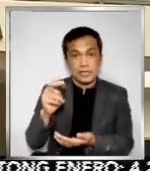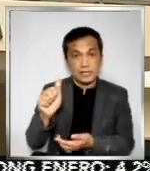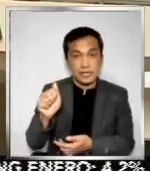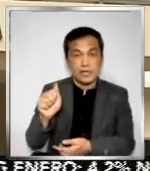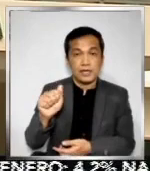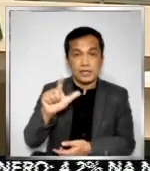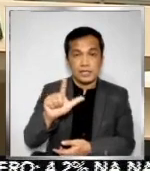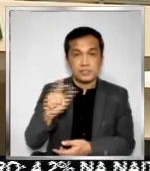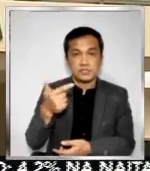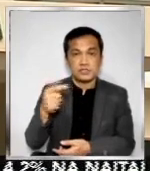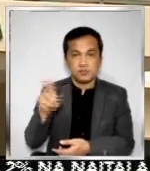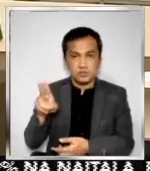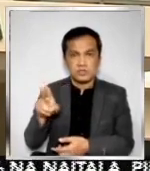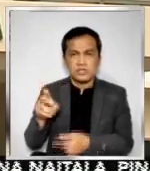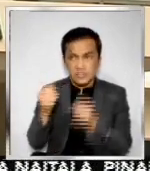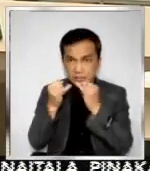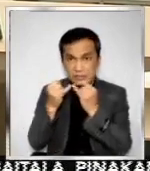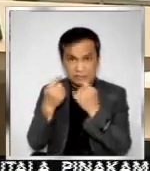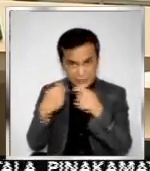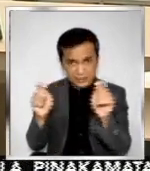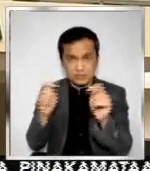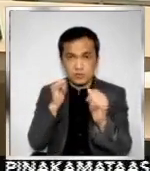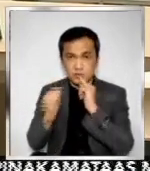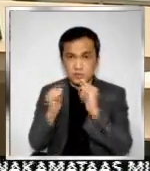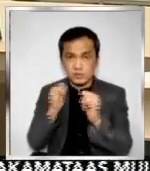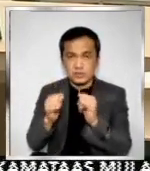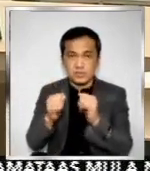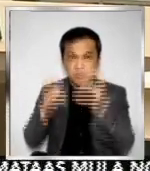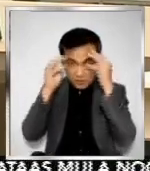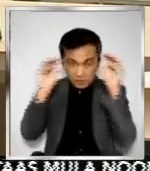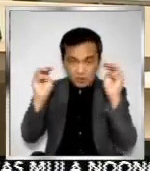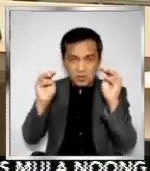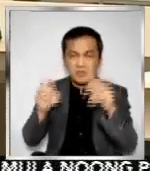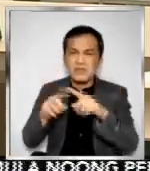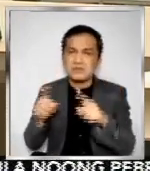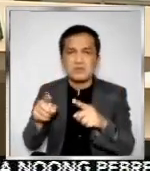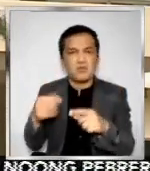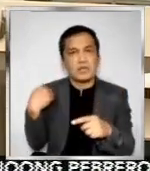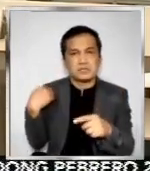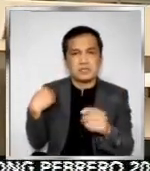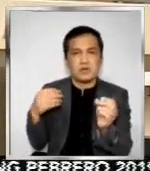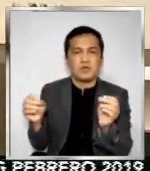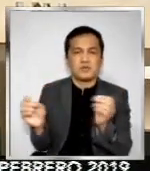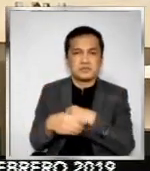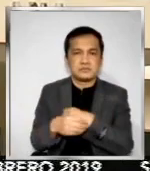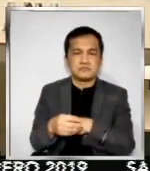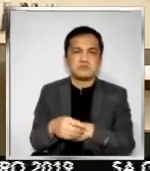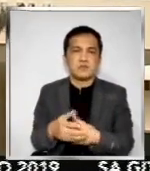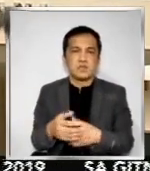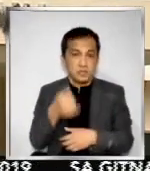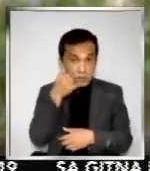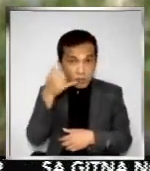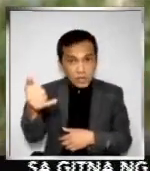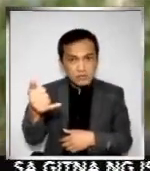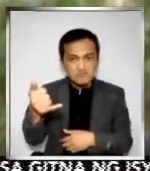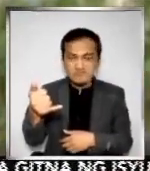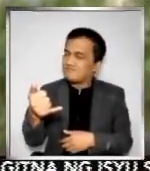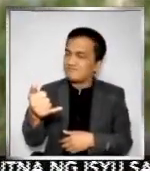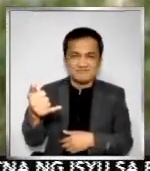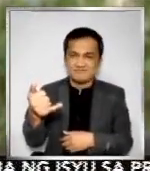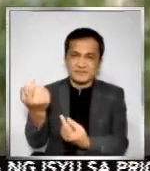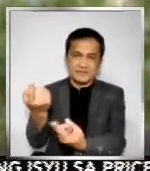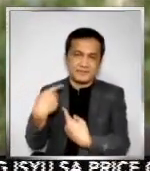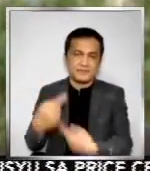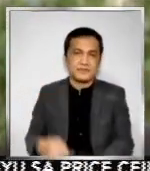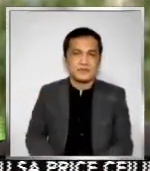Norberto Gamboa ng Santa Ana, pero wala siya sa kanyang opisina. Tinawagan din namin siya, pero hindi siya sumasagot. This is a ticking